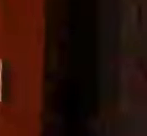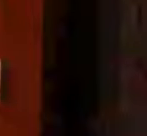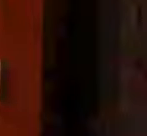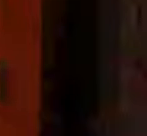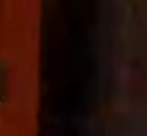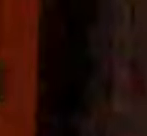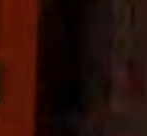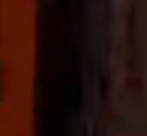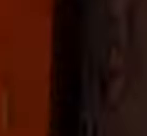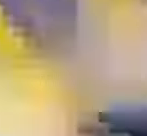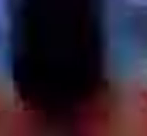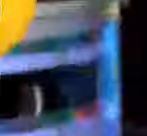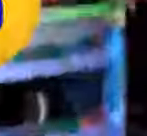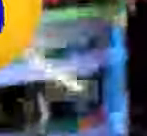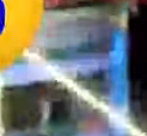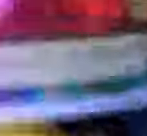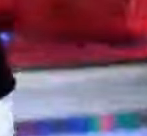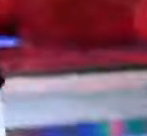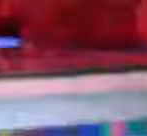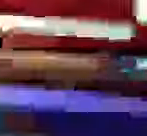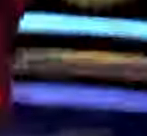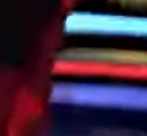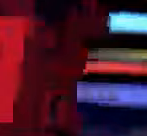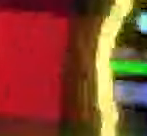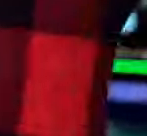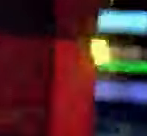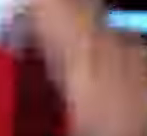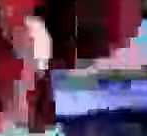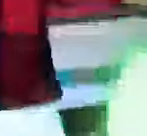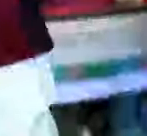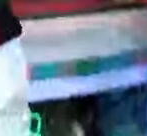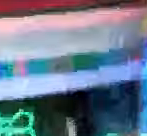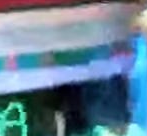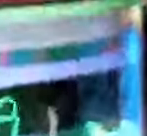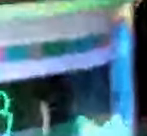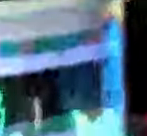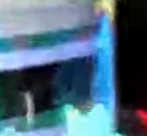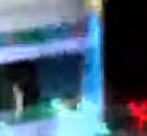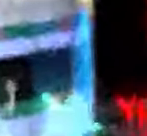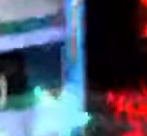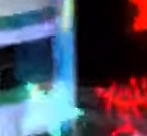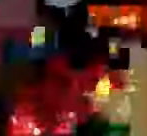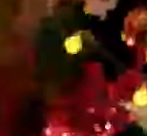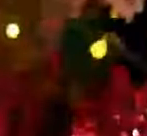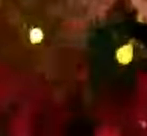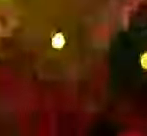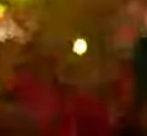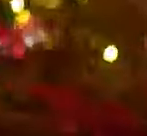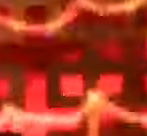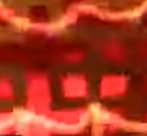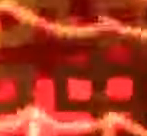pusong umaawit. Himig natin sabay.